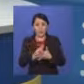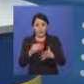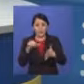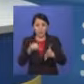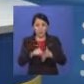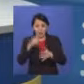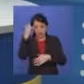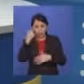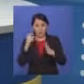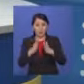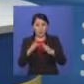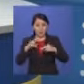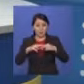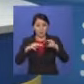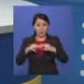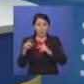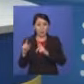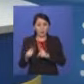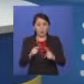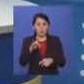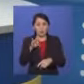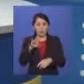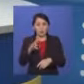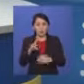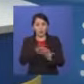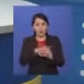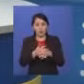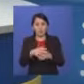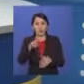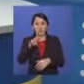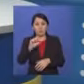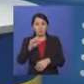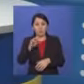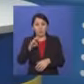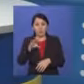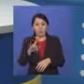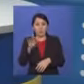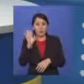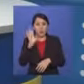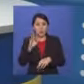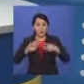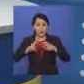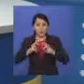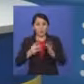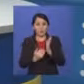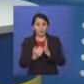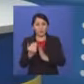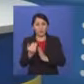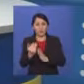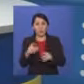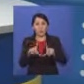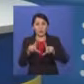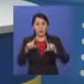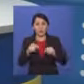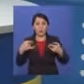учаскесінде қарттар үйін салуға әзір. Ал Сминов елді мекенінің тұрғыны ПТР тестке және ауыз суға қатысты мәселені көтерді.